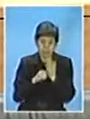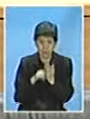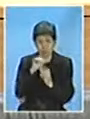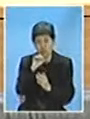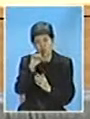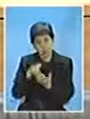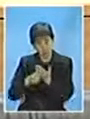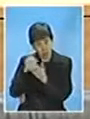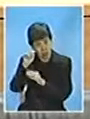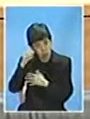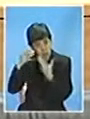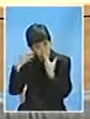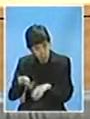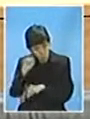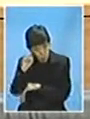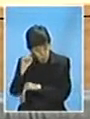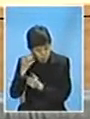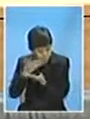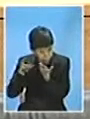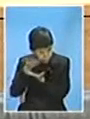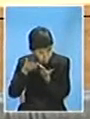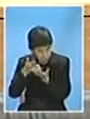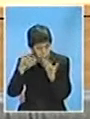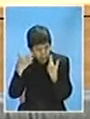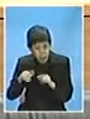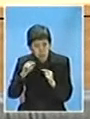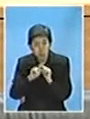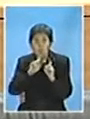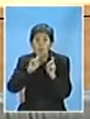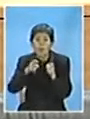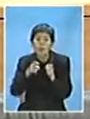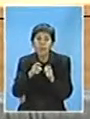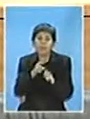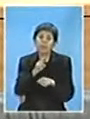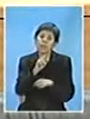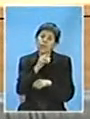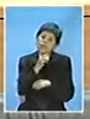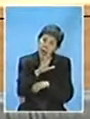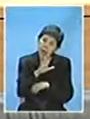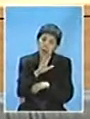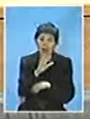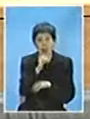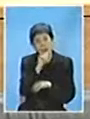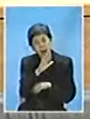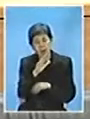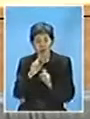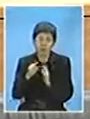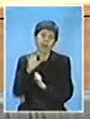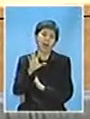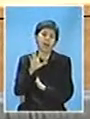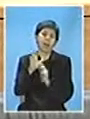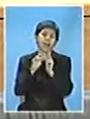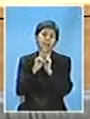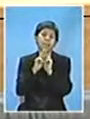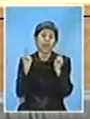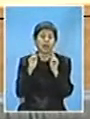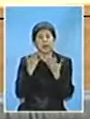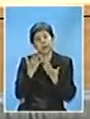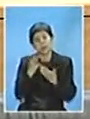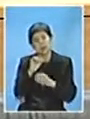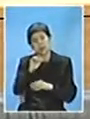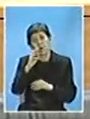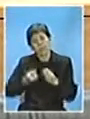ษฎรเนี่ยมันก็เป็นเฉพาะวงเล็บ15วงเล็บ5เท่านั้นตามที่ทางกรรมธิการและก็เพื่อนสมาชิก